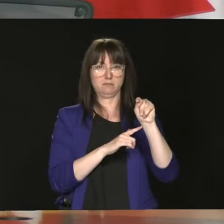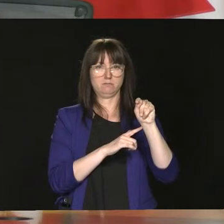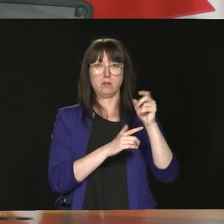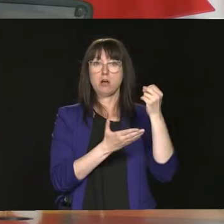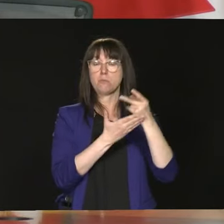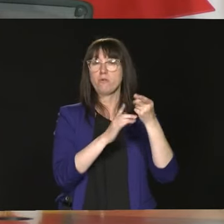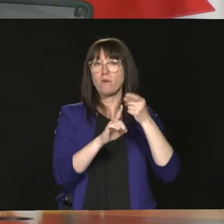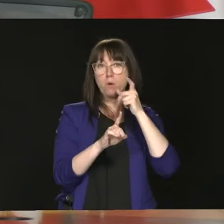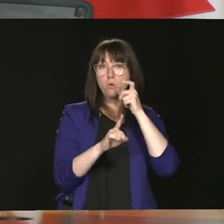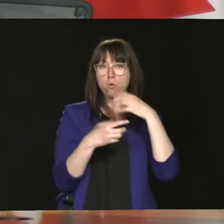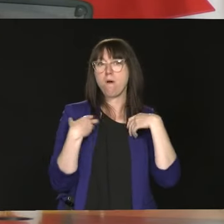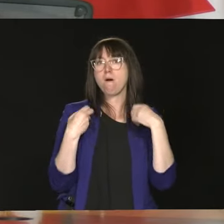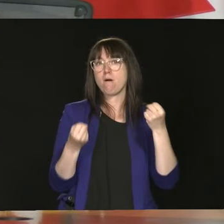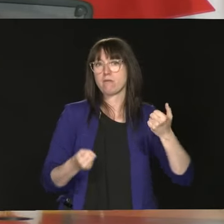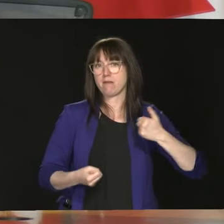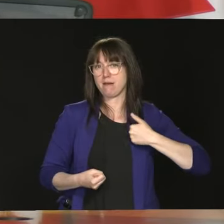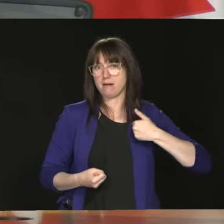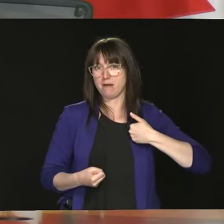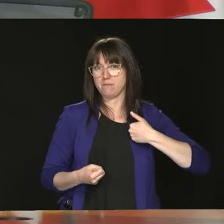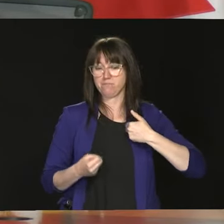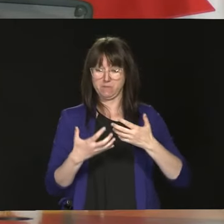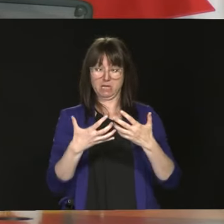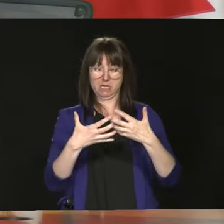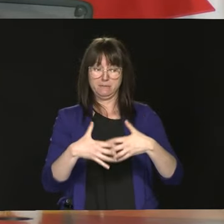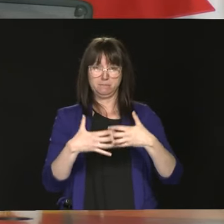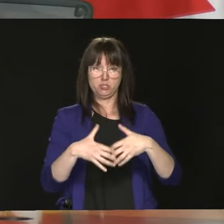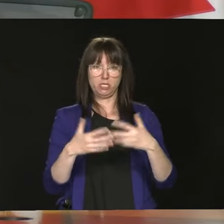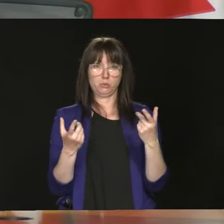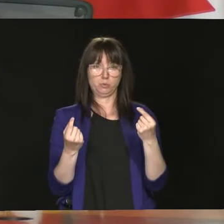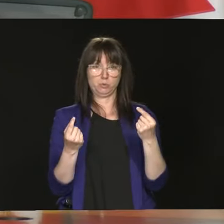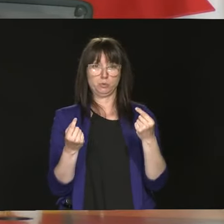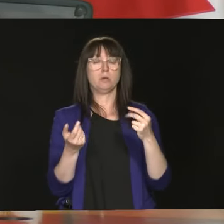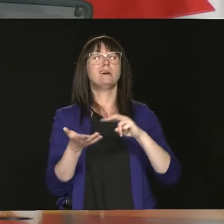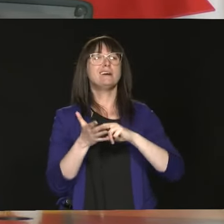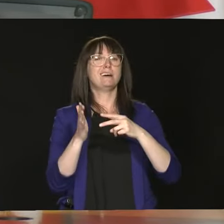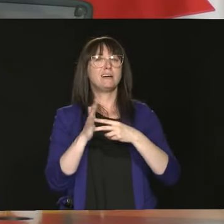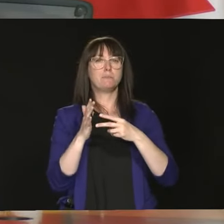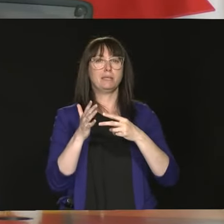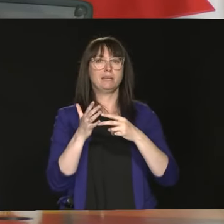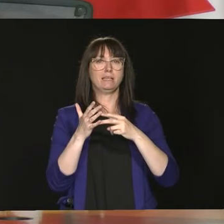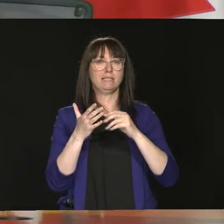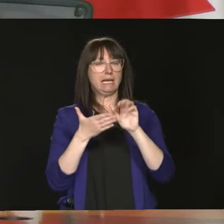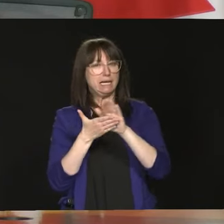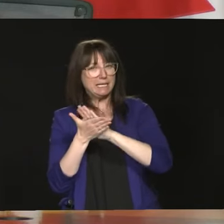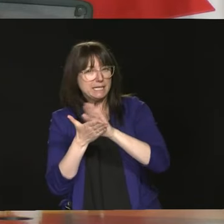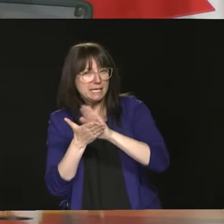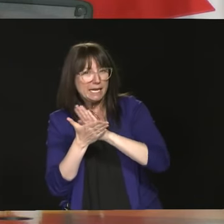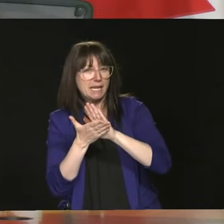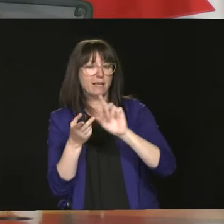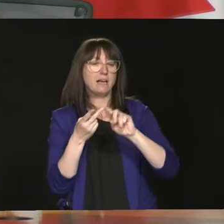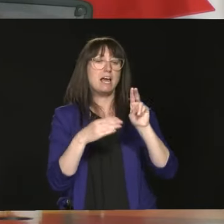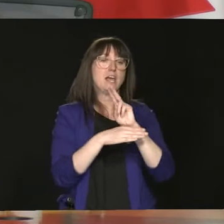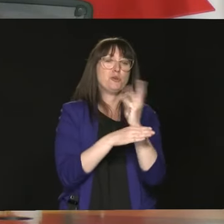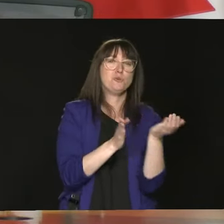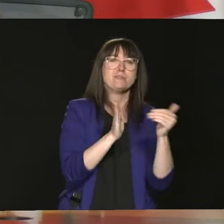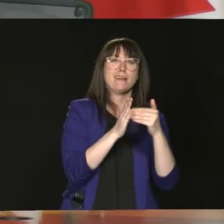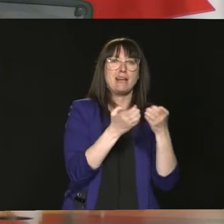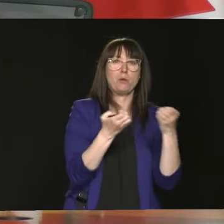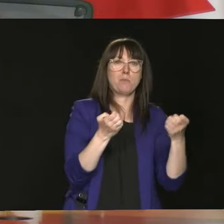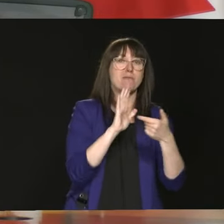These machines allow for the sterilization and reuse of equipment like N95